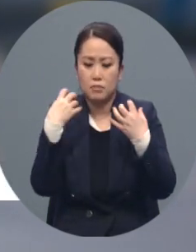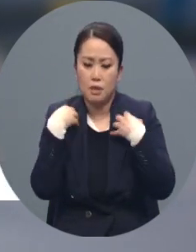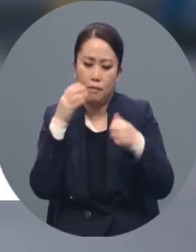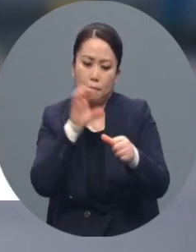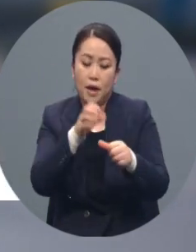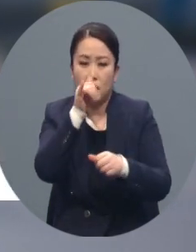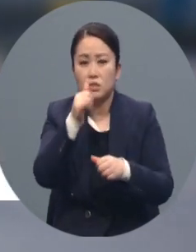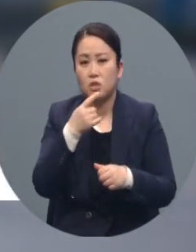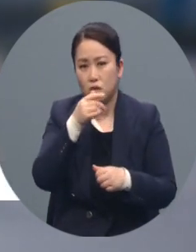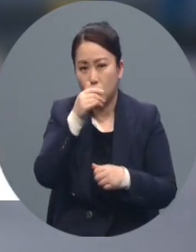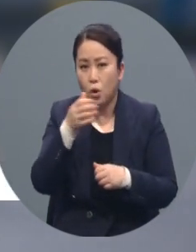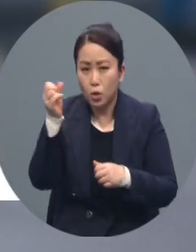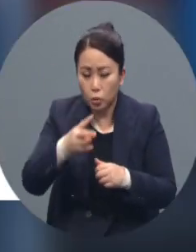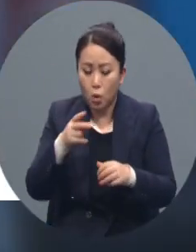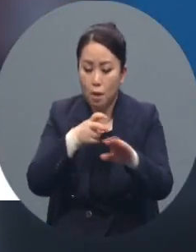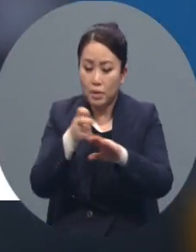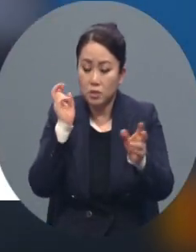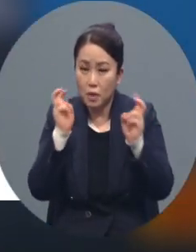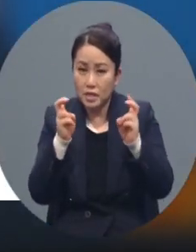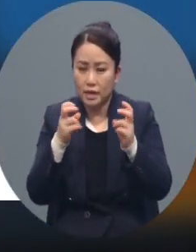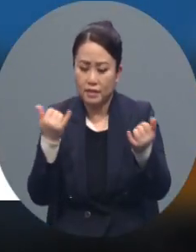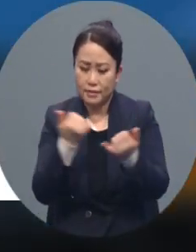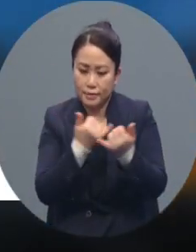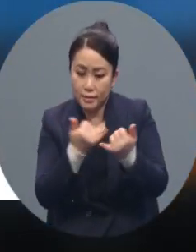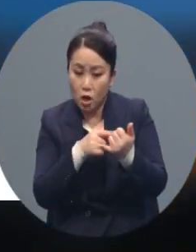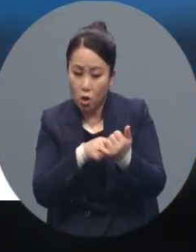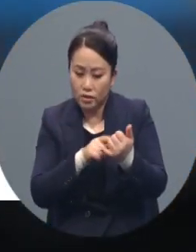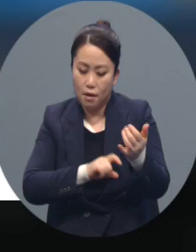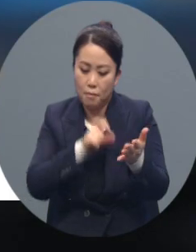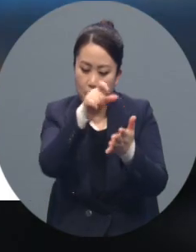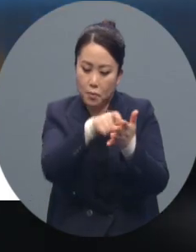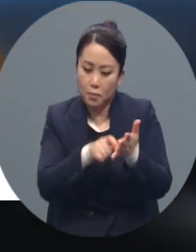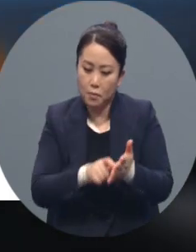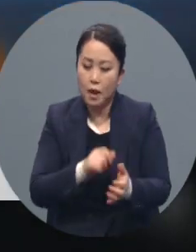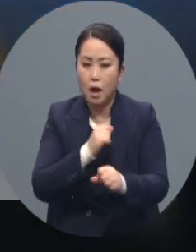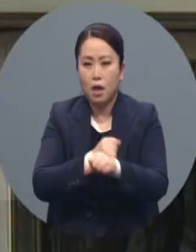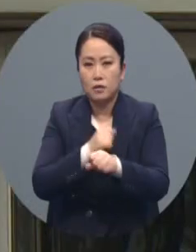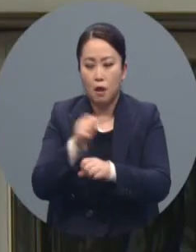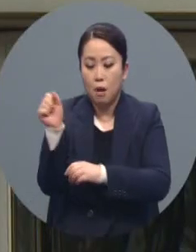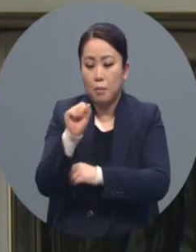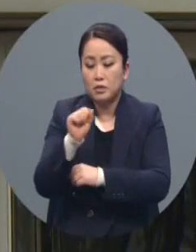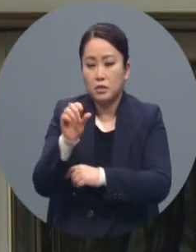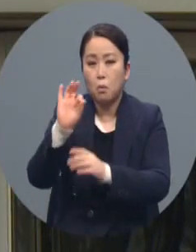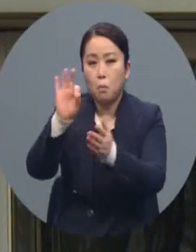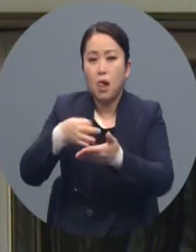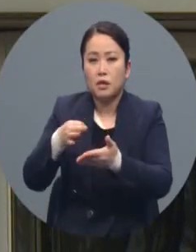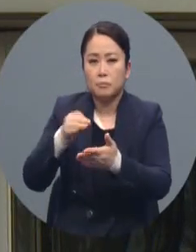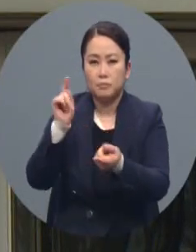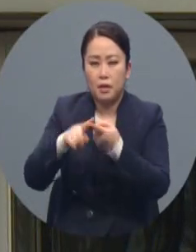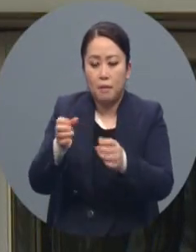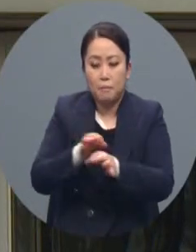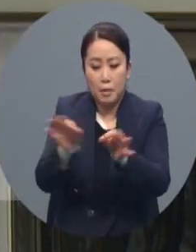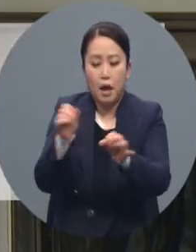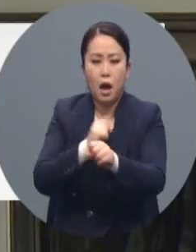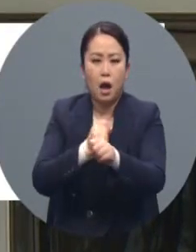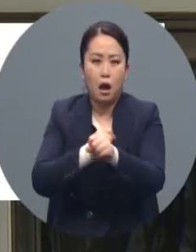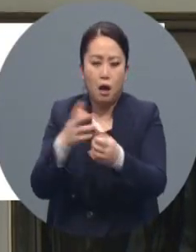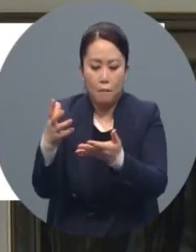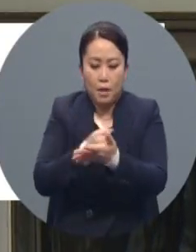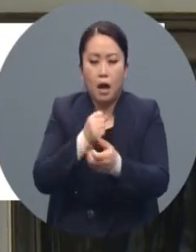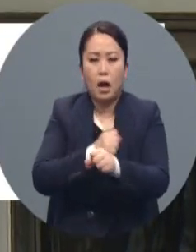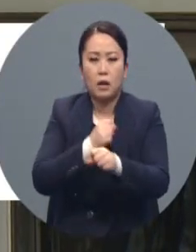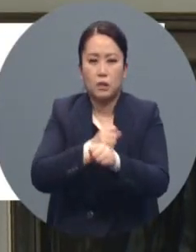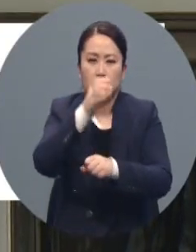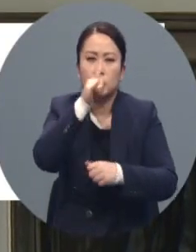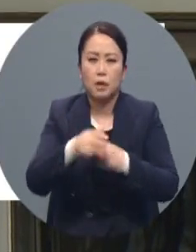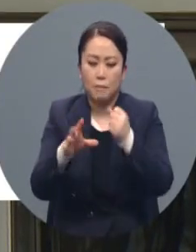업체들이 친인척을 명단에 올려 인건비를 착복한 비위 사실이 드러나기도 했습니다. 대수 횟수를 가지고 데이터를